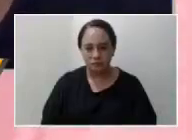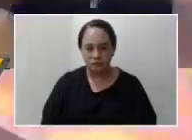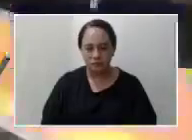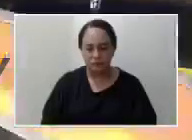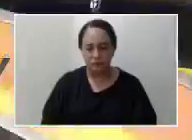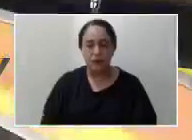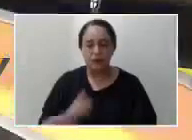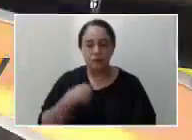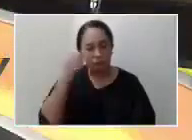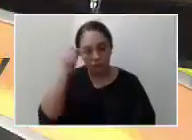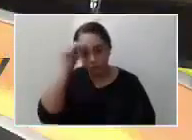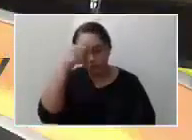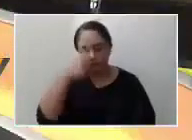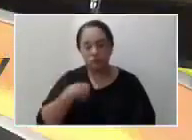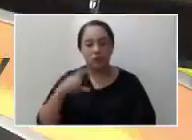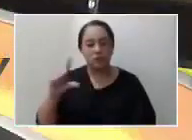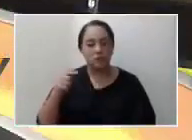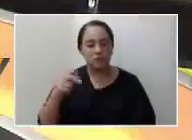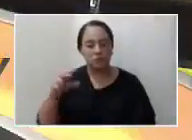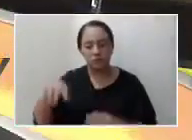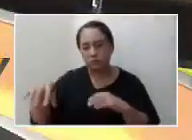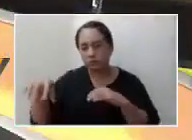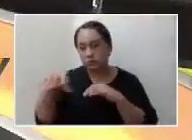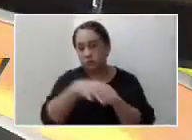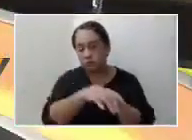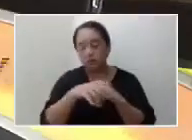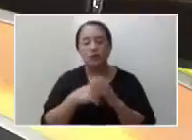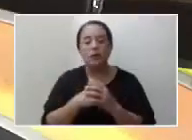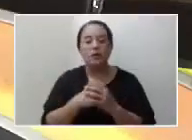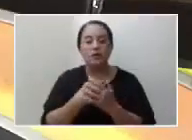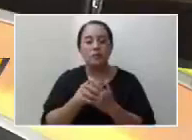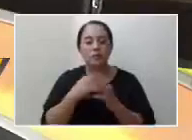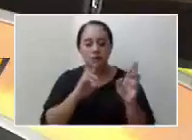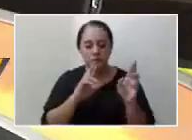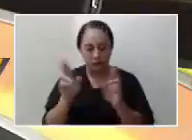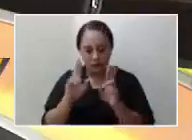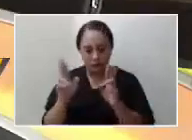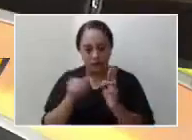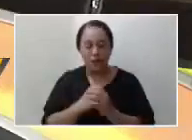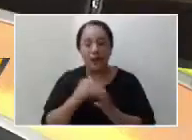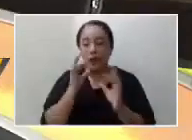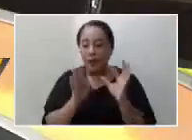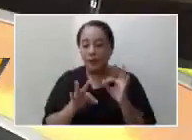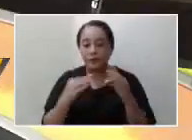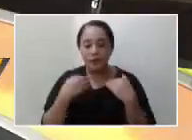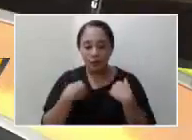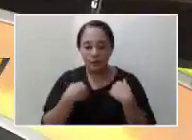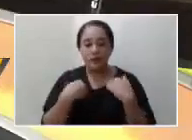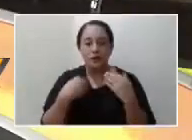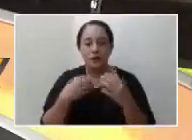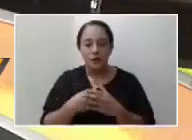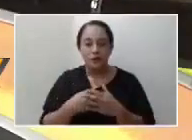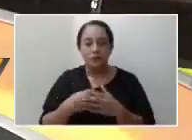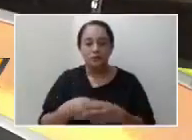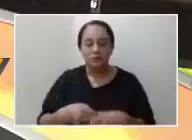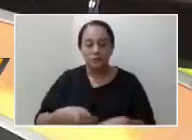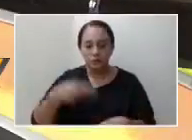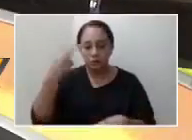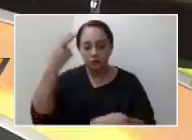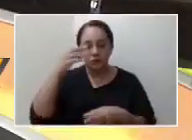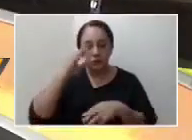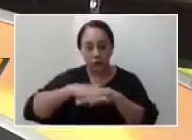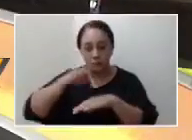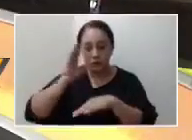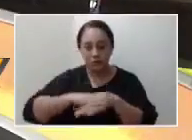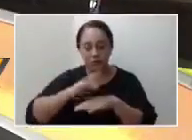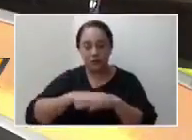this situation, pahabol na lamang po, USec Solidum. With this situation na inyo pong namomonitor sa Taal Volcano, masasabi